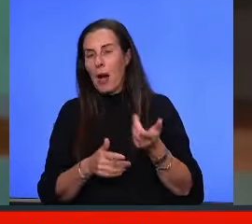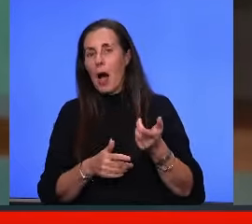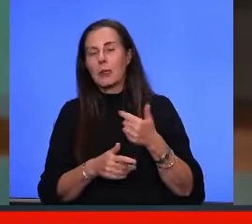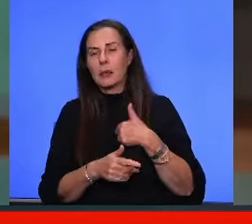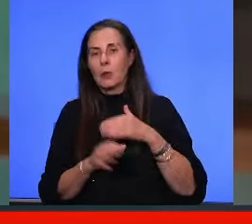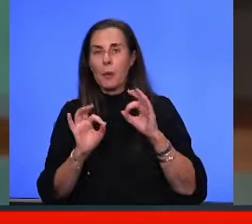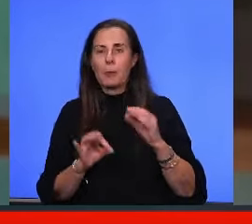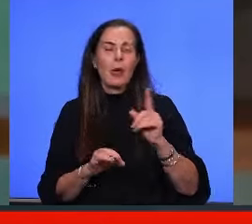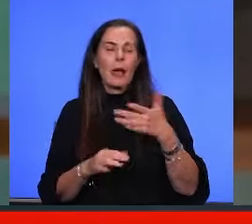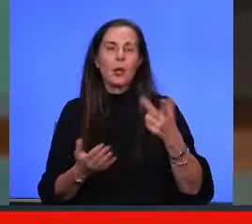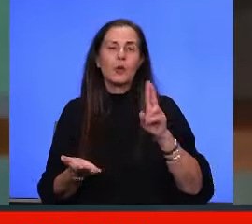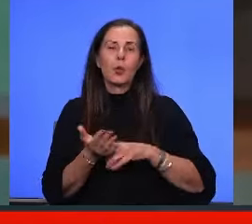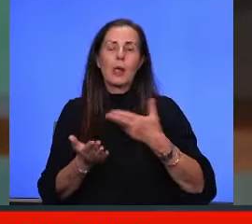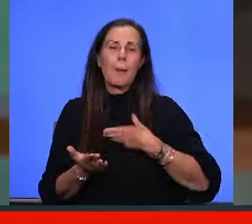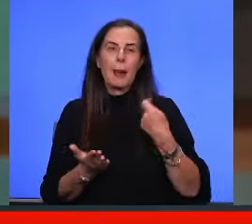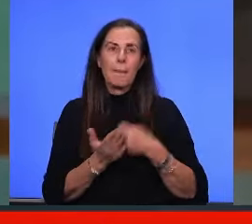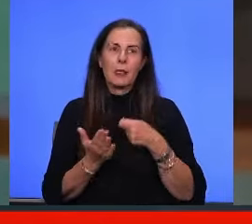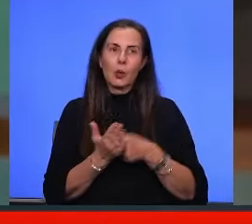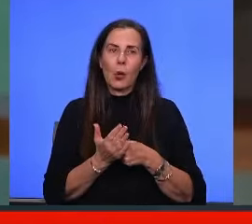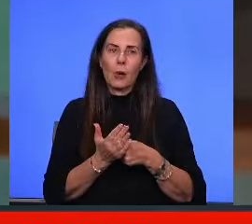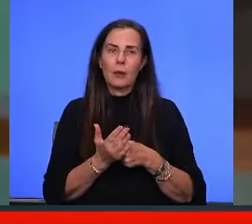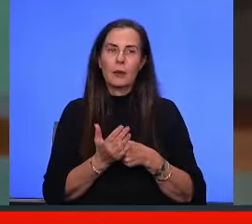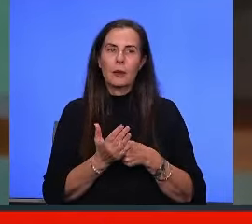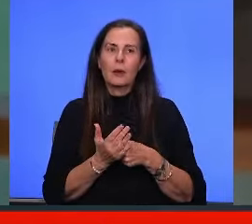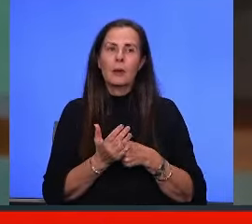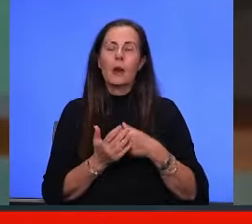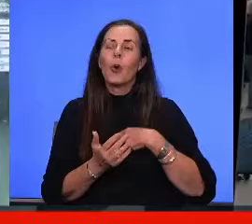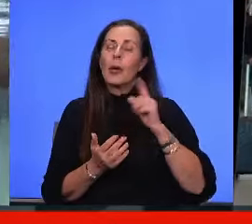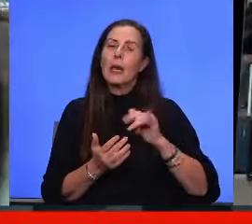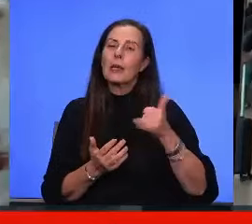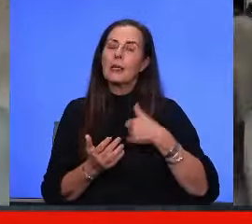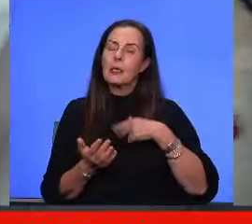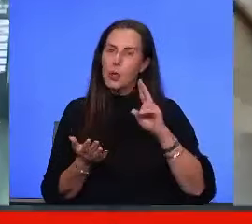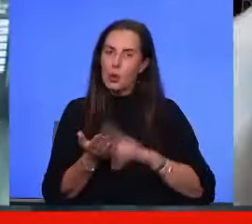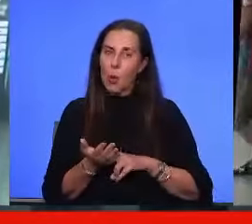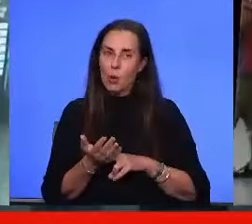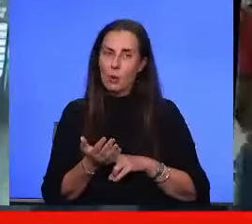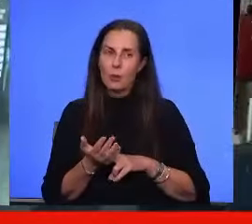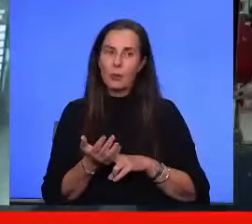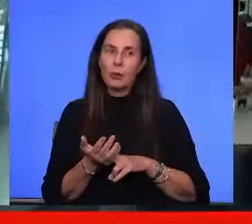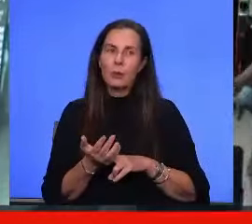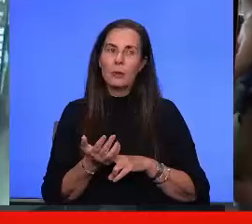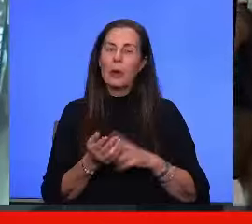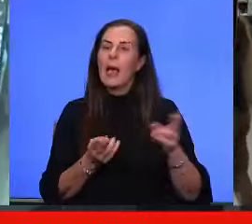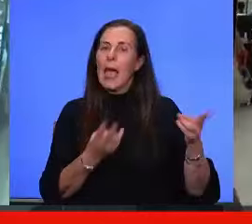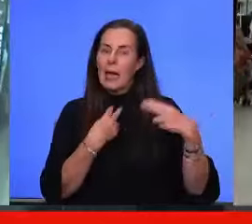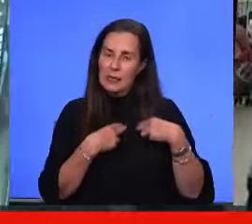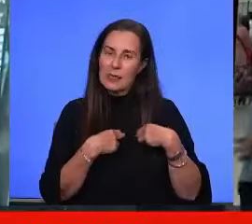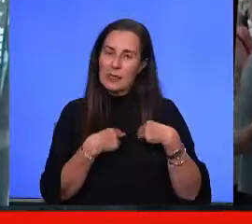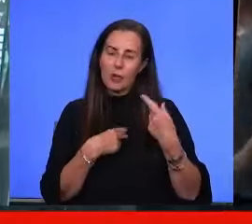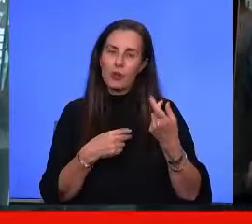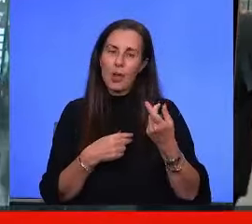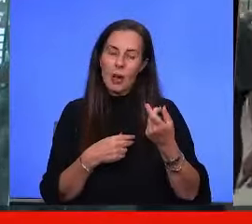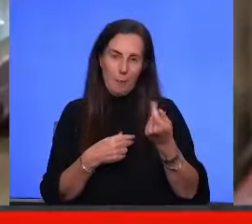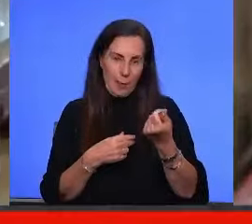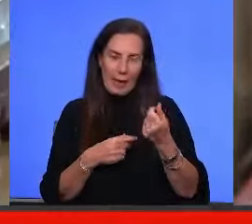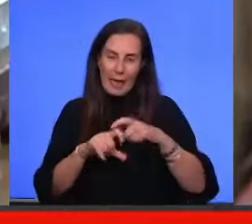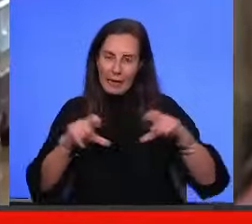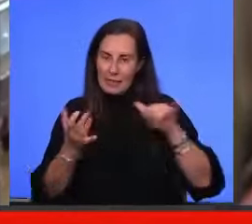בעצם לא זכאים לפיצוי הסטטוטורי, אנחנו כן זכאים להחזר של התמורה, של הכרטיס